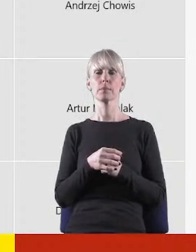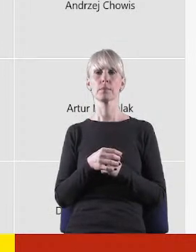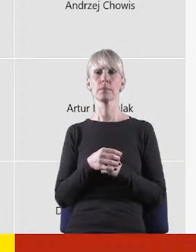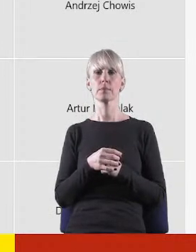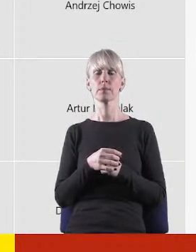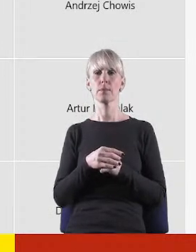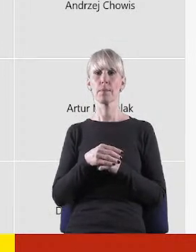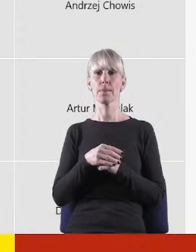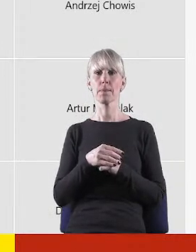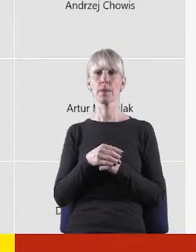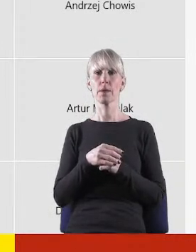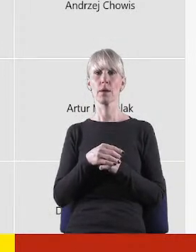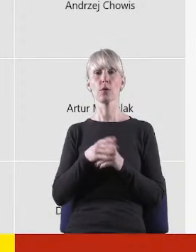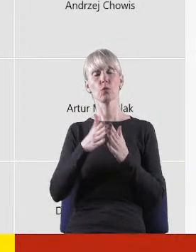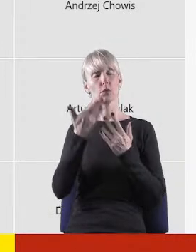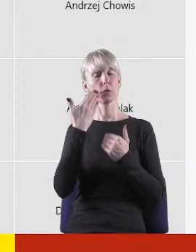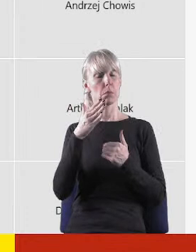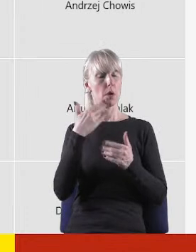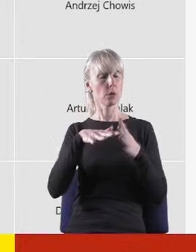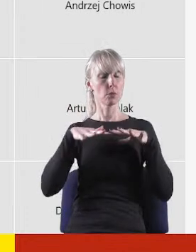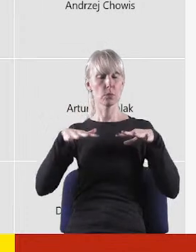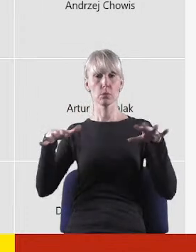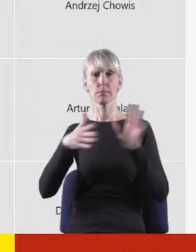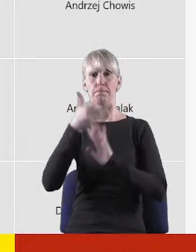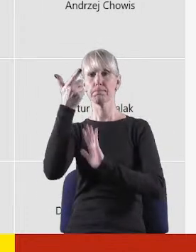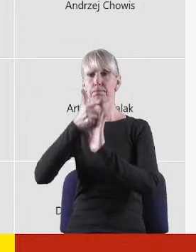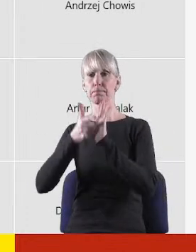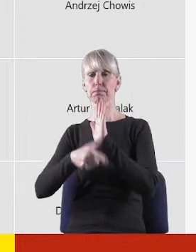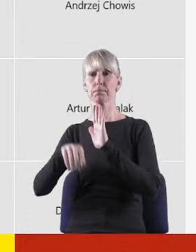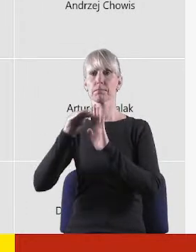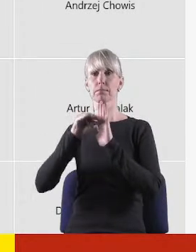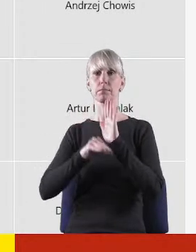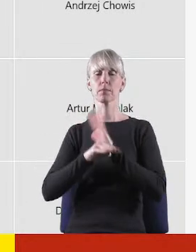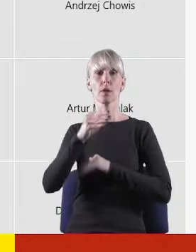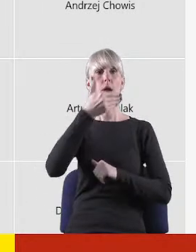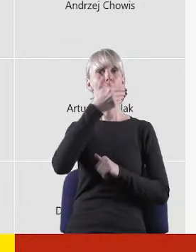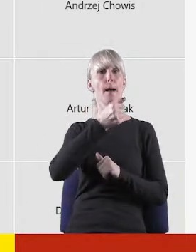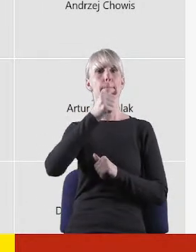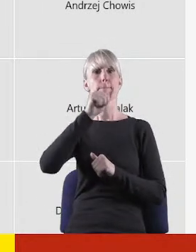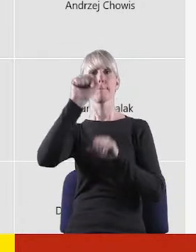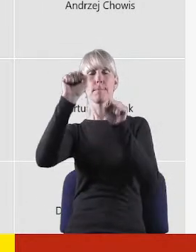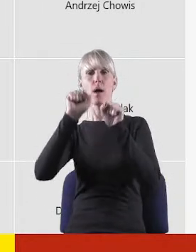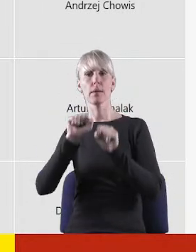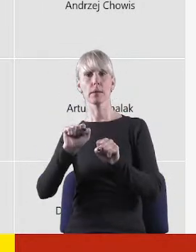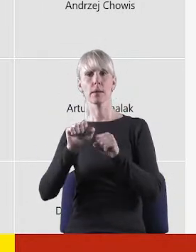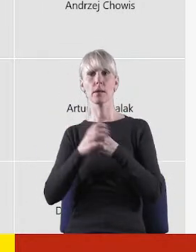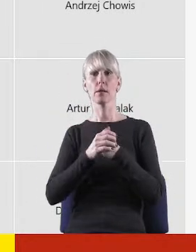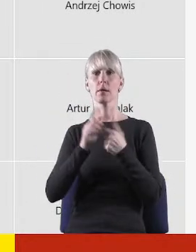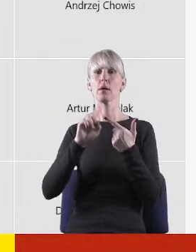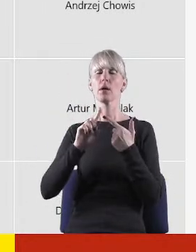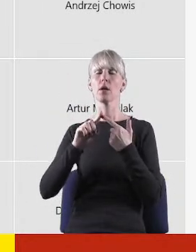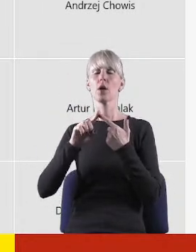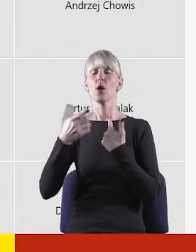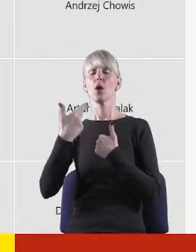ponieważ ich jest bardzo dużo. Największymi podatnikami jest mBank, grupa kapitałowa